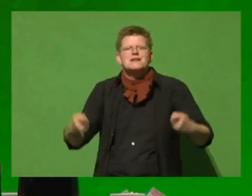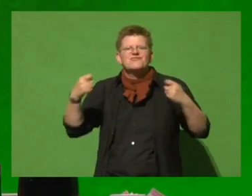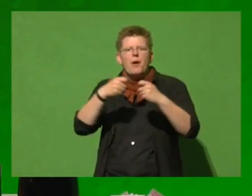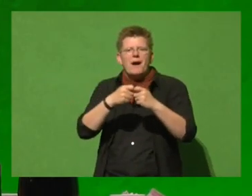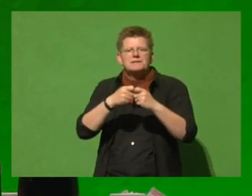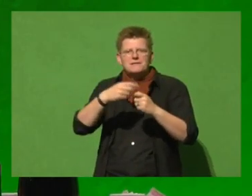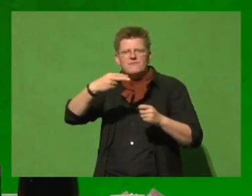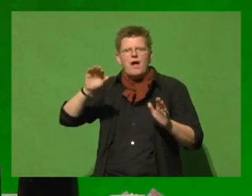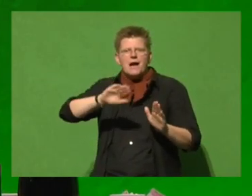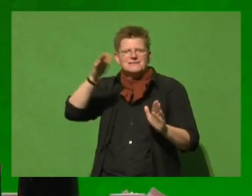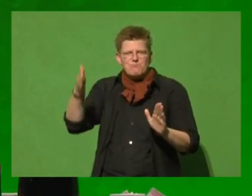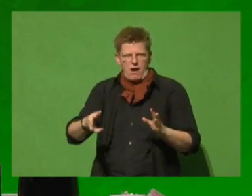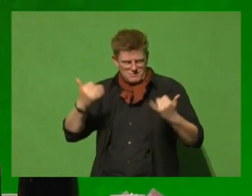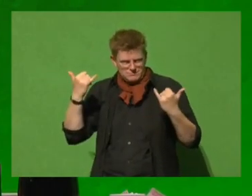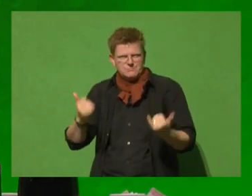den vorstellen.